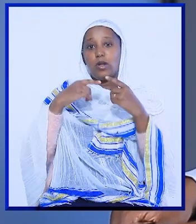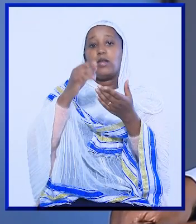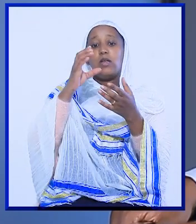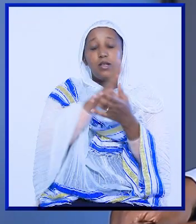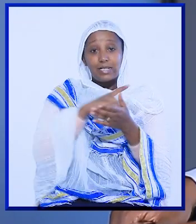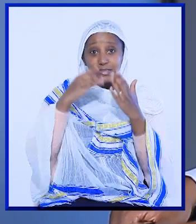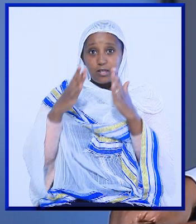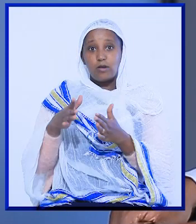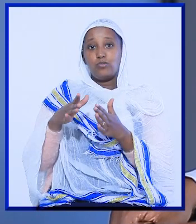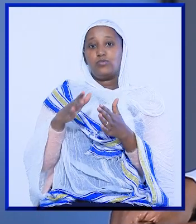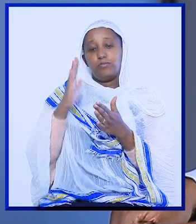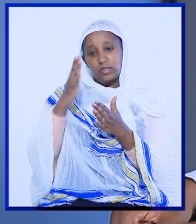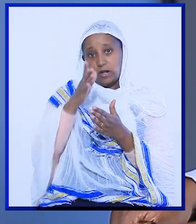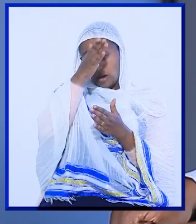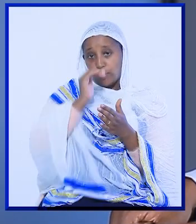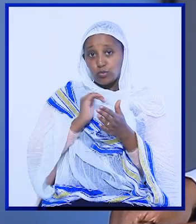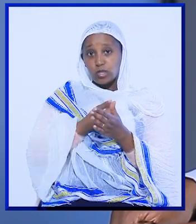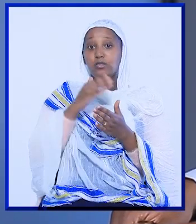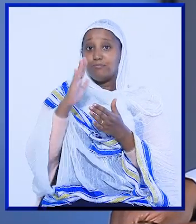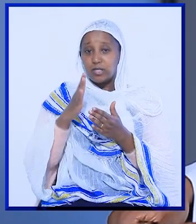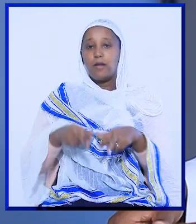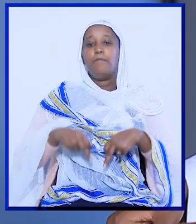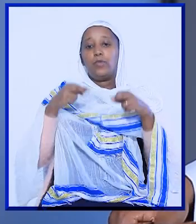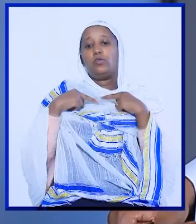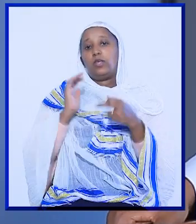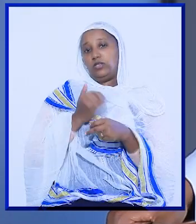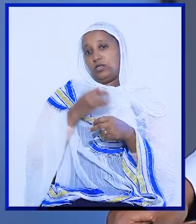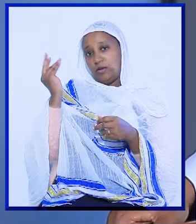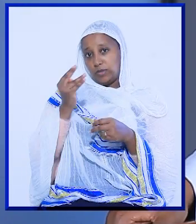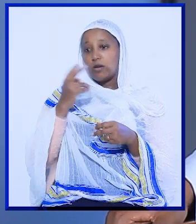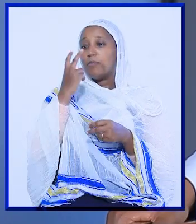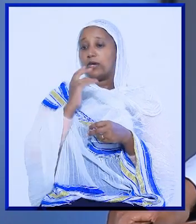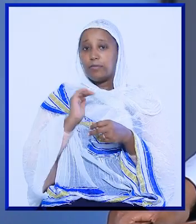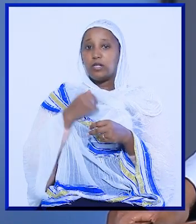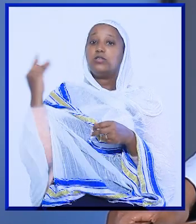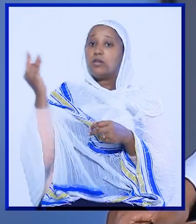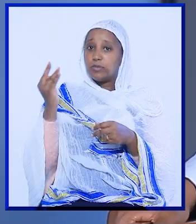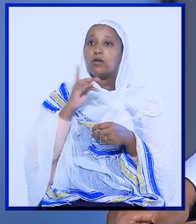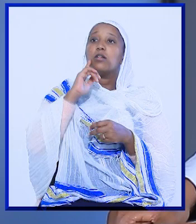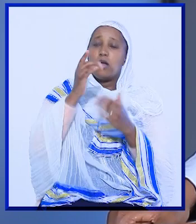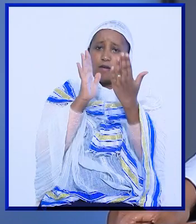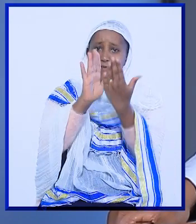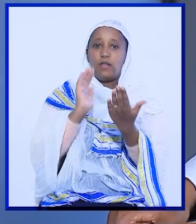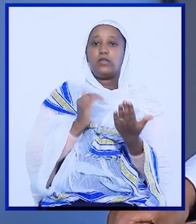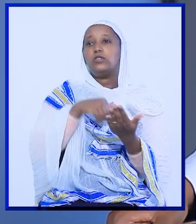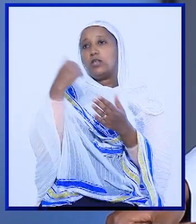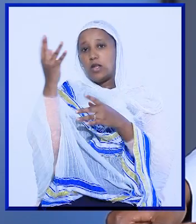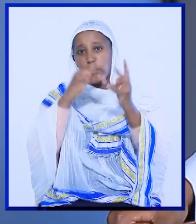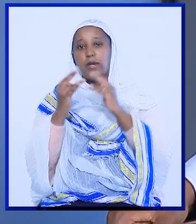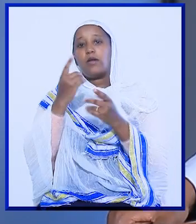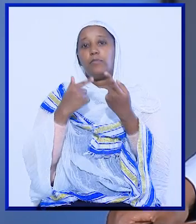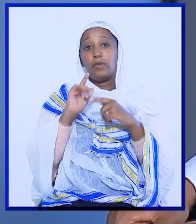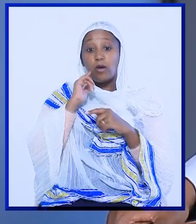አድርገን ክርስቲያኖችን መስለን እውነተኞቹን ክርስቲያኖች አባቶቻችንን መስለን በሕይወታችን እየመሰከርን በአንደበታችን እየመሰከርን